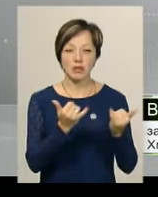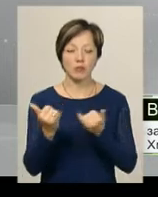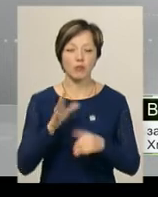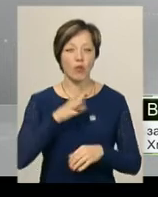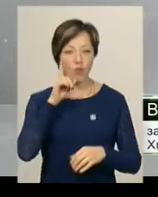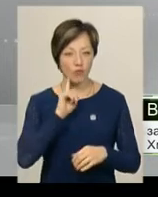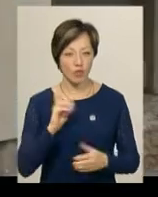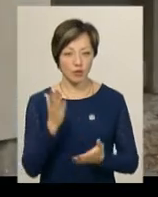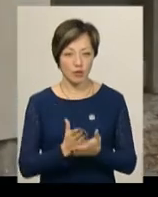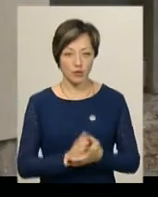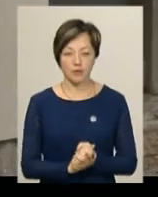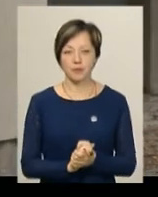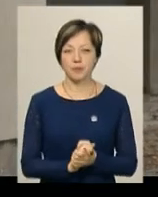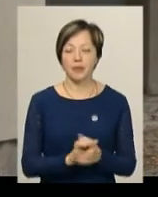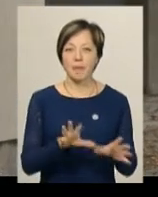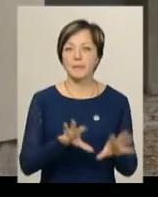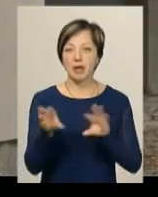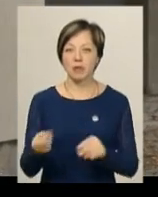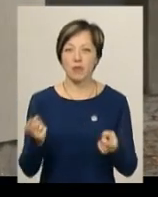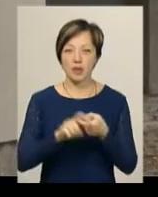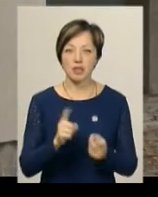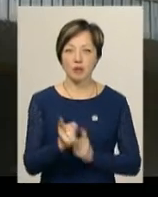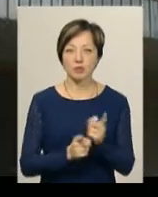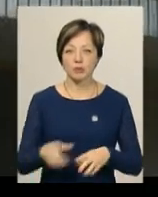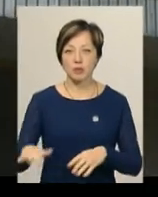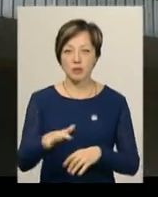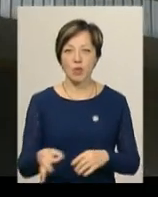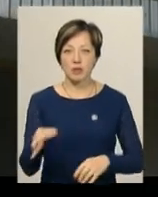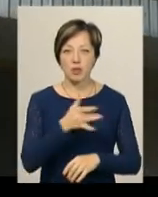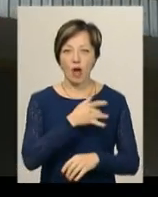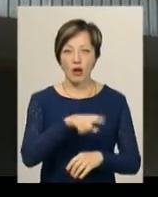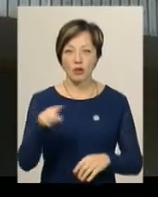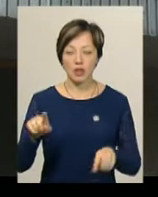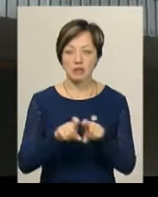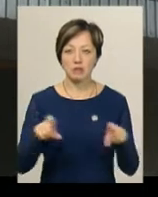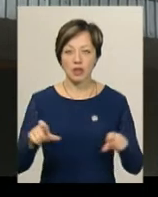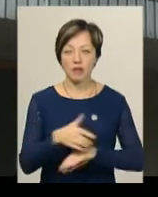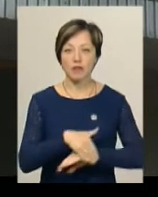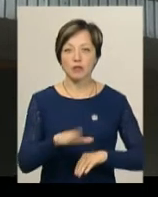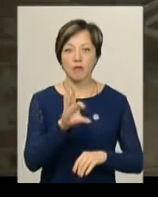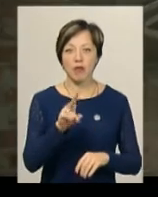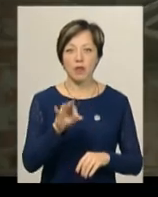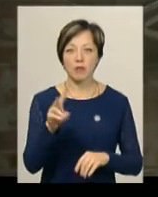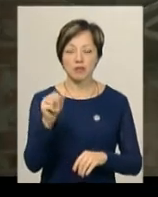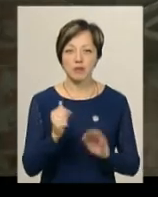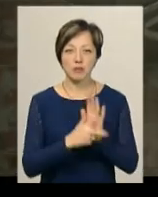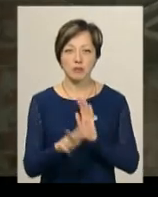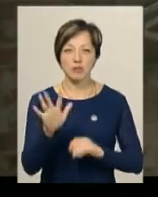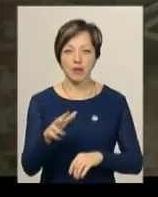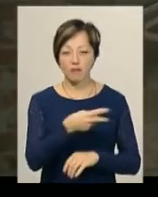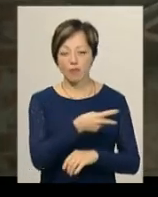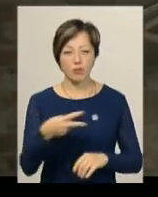комфортне перебування. Переїзд пов'язаний з реконструкцією приміщення обласного кардіодиспансера на Володимирській 85. У